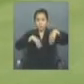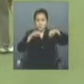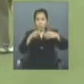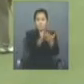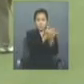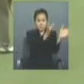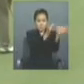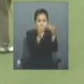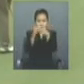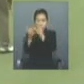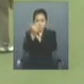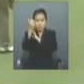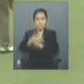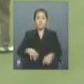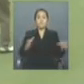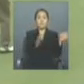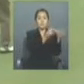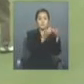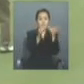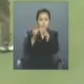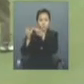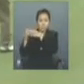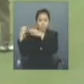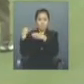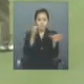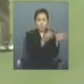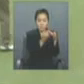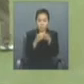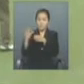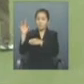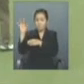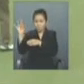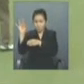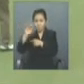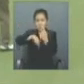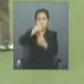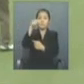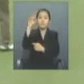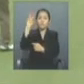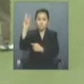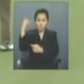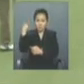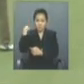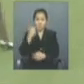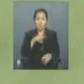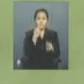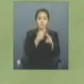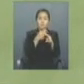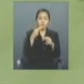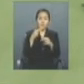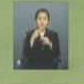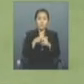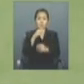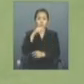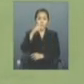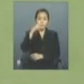เพื่อหา2อันดับแรกของกลุ่มของ8กลุ่มเข้าสู่รอบ16คนสุดท้ายนะคะเริ่มจากแกรมแม็กดาวโปรไอแลนด์เหนือเจ้าของแชมป์ US